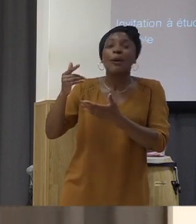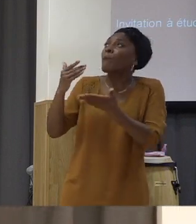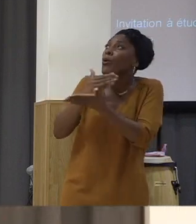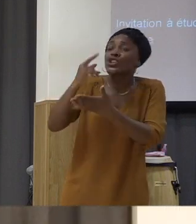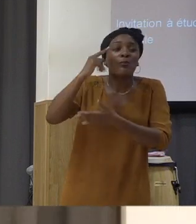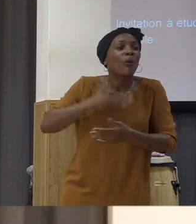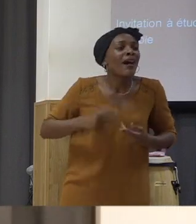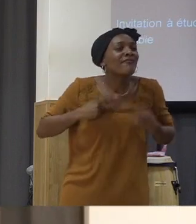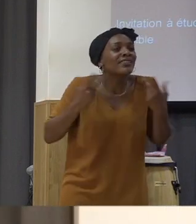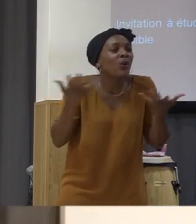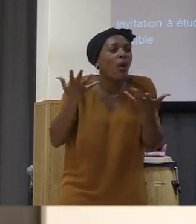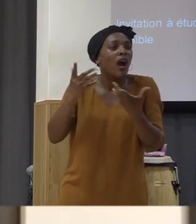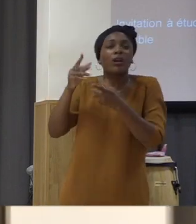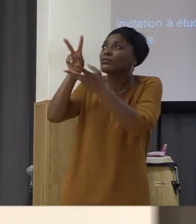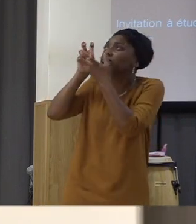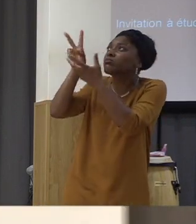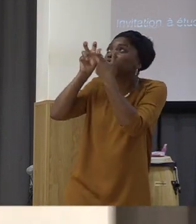vie.